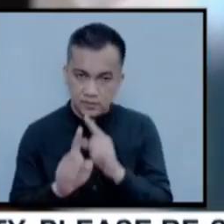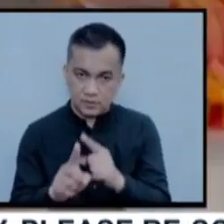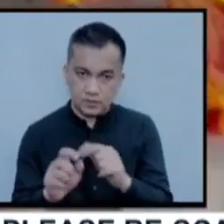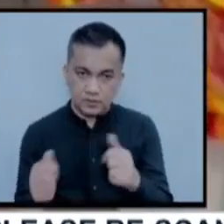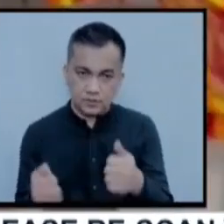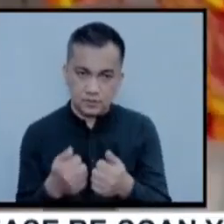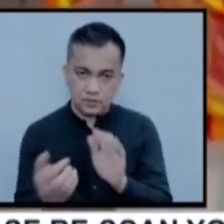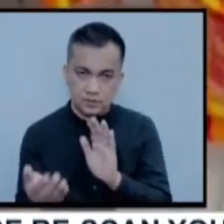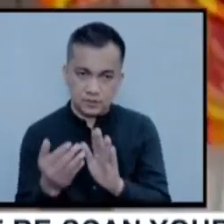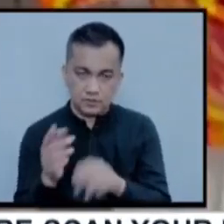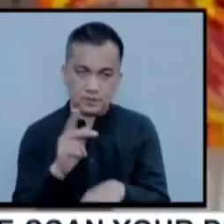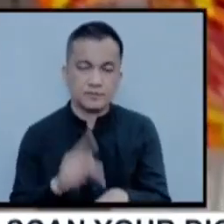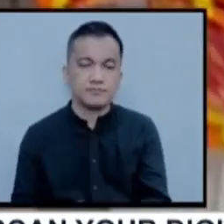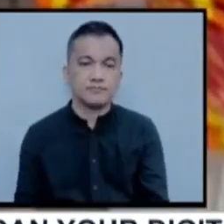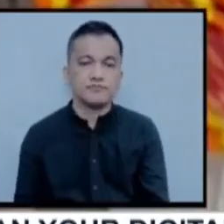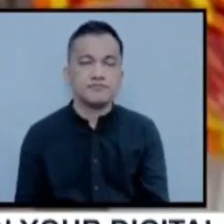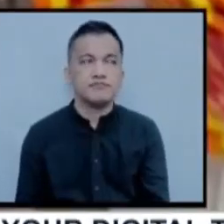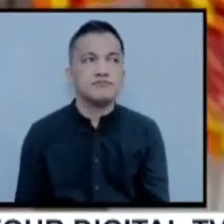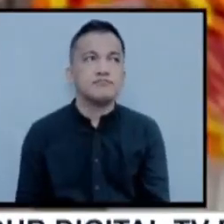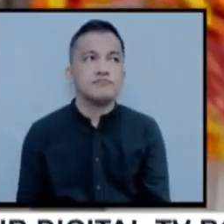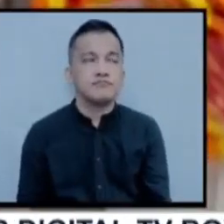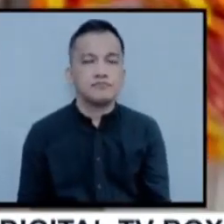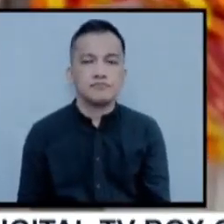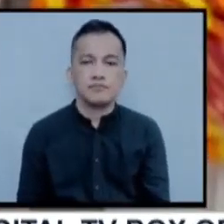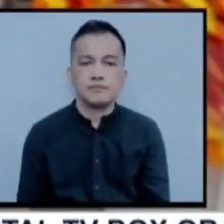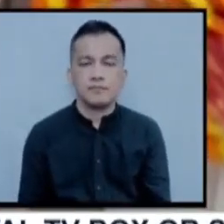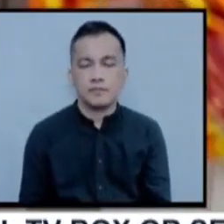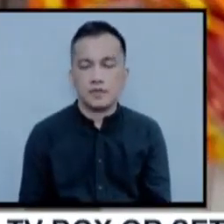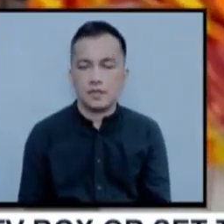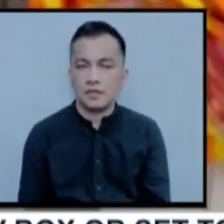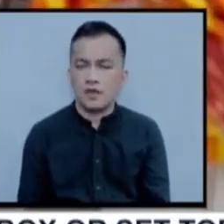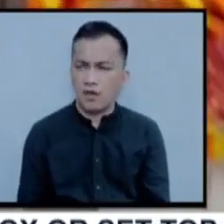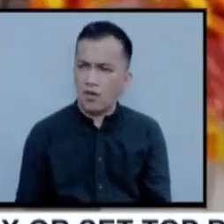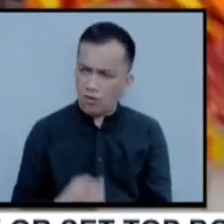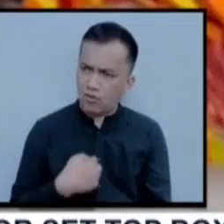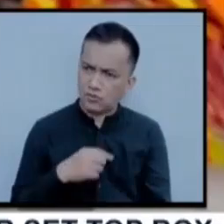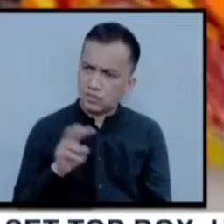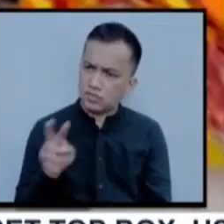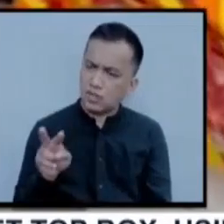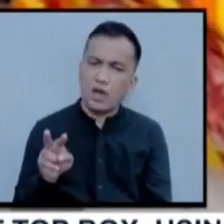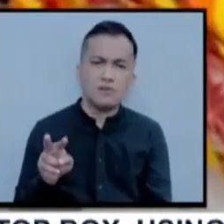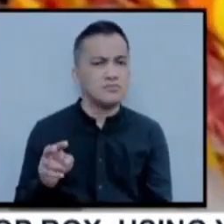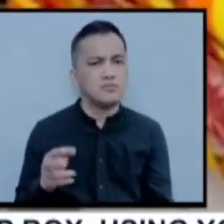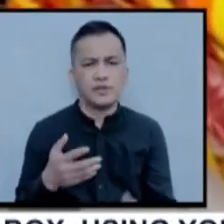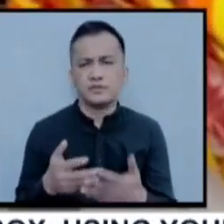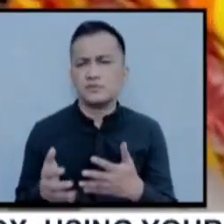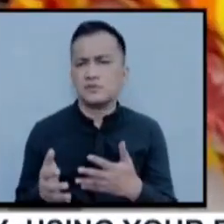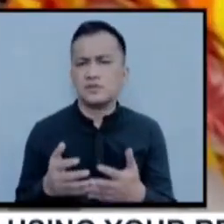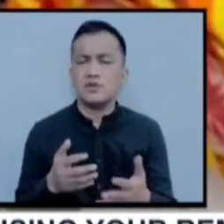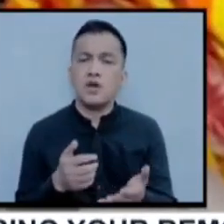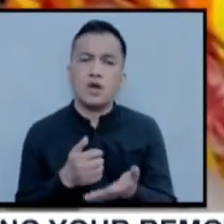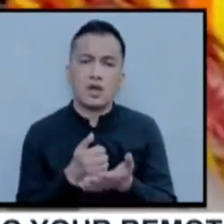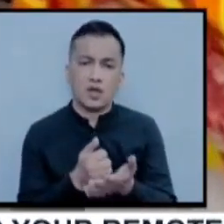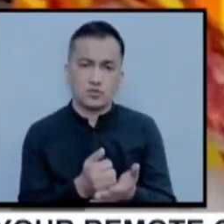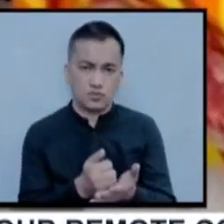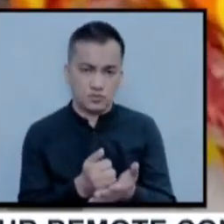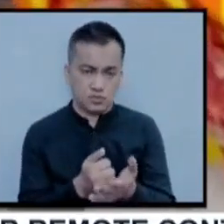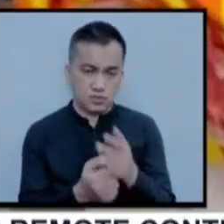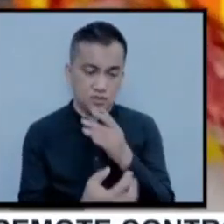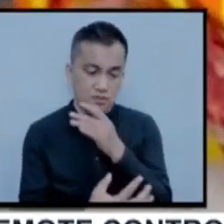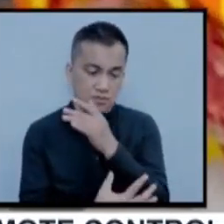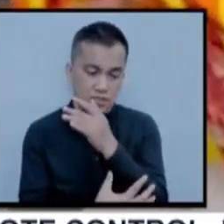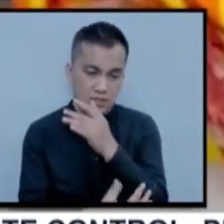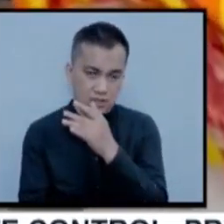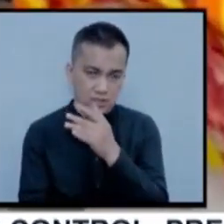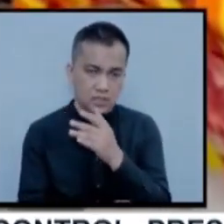ng bansa nakikita po sa kanya ngayon kahit papaano nakakatulong siya sa mga naghihirap kumbaga nakakaraos sa pang